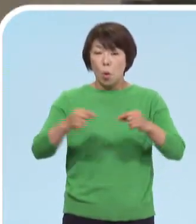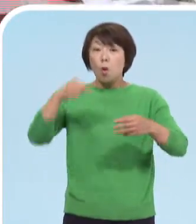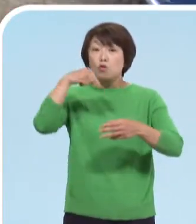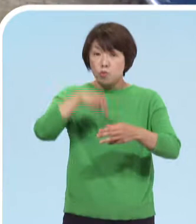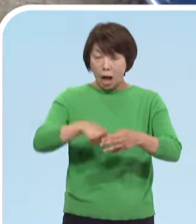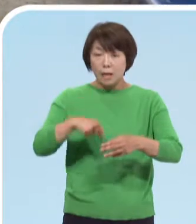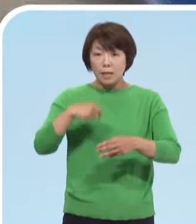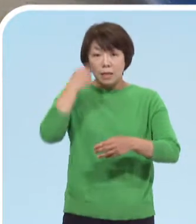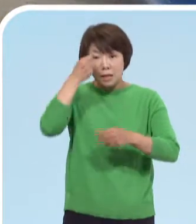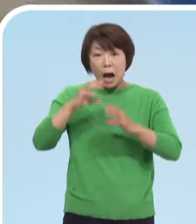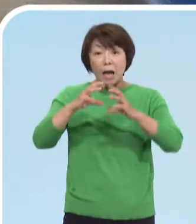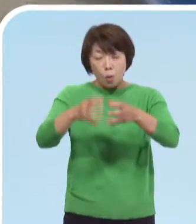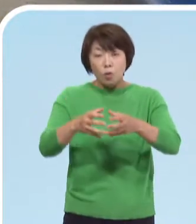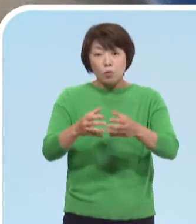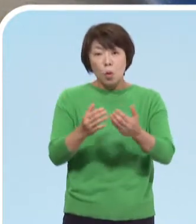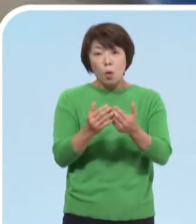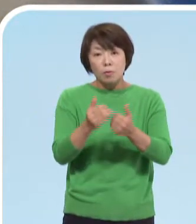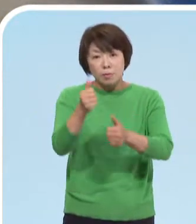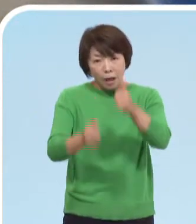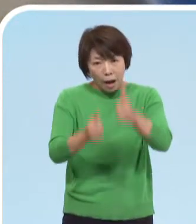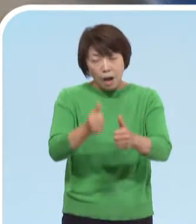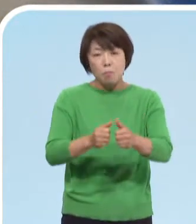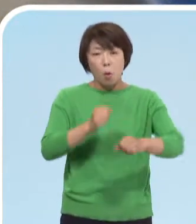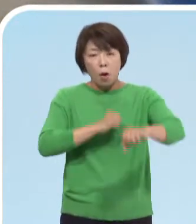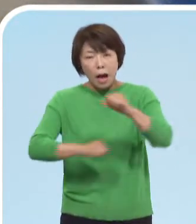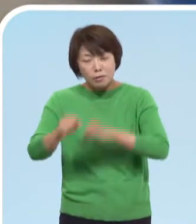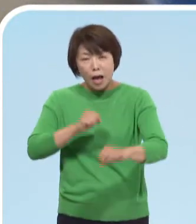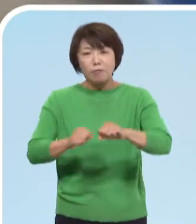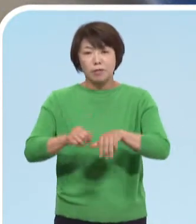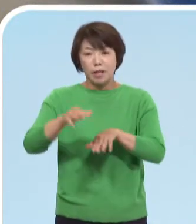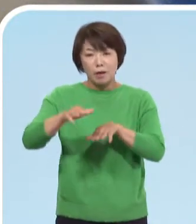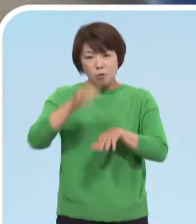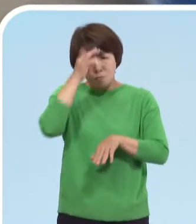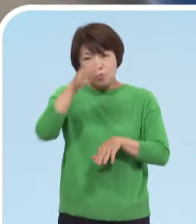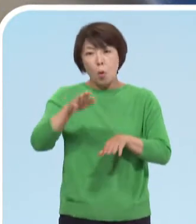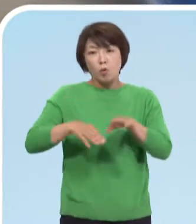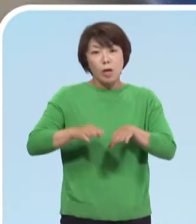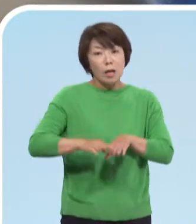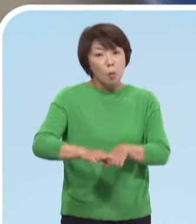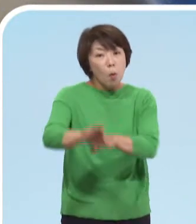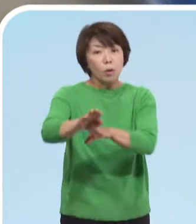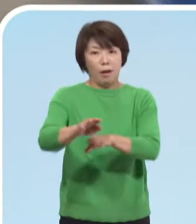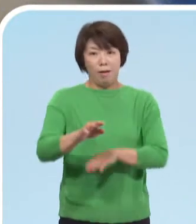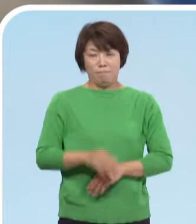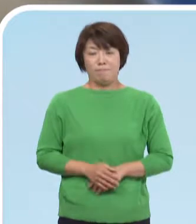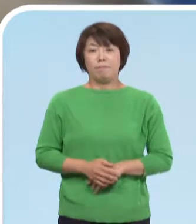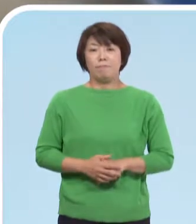国内をはじめ海外の大会でも活躍しているプロのスケートボーダ